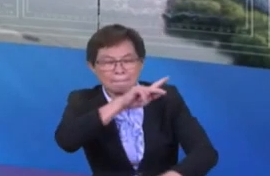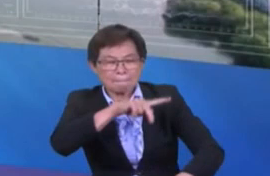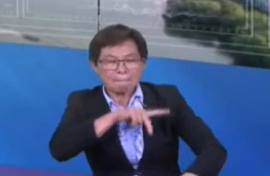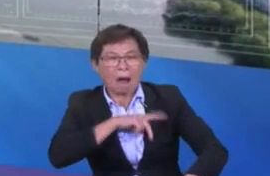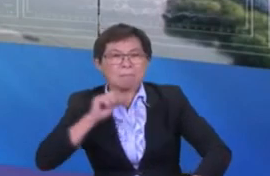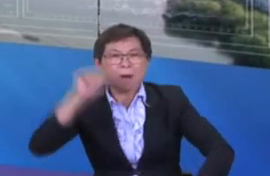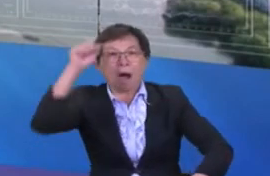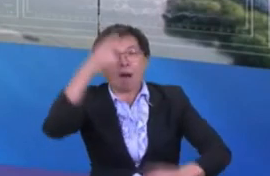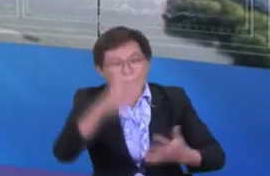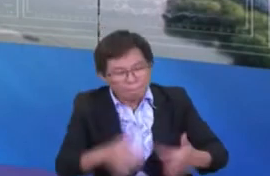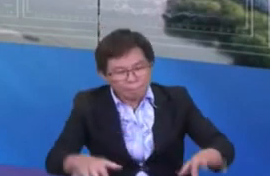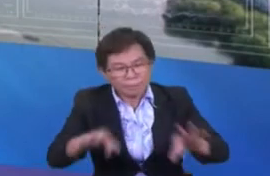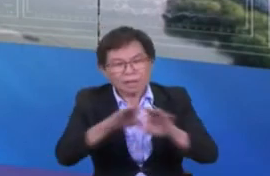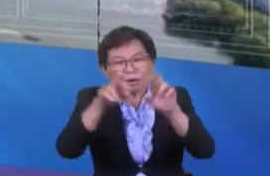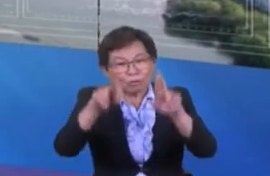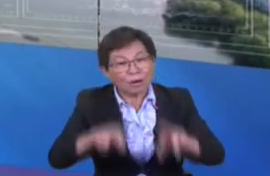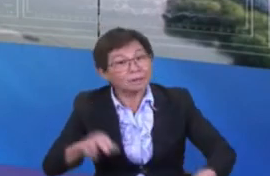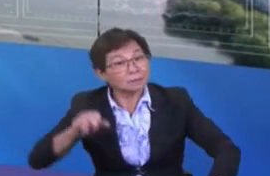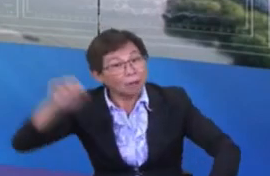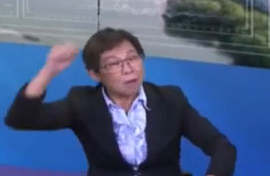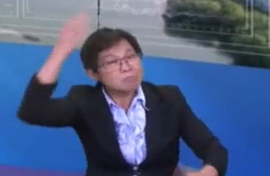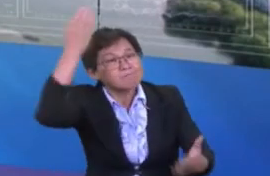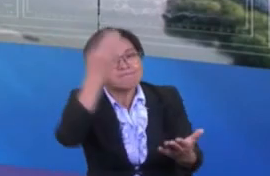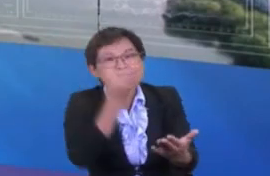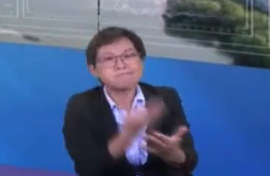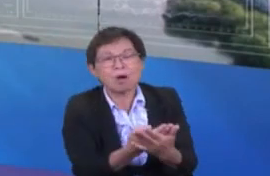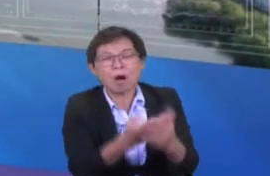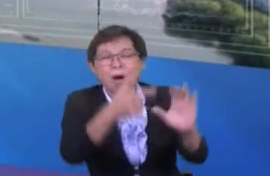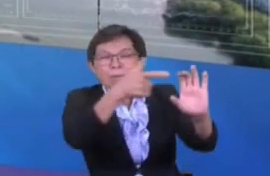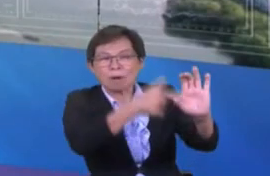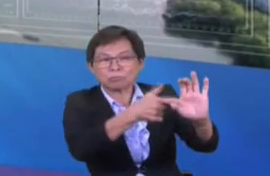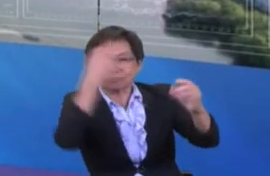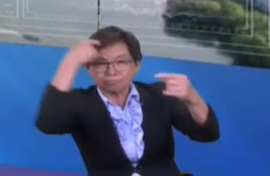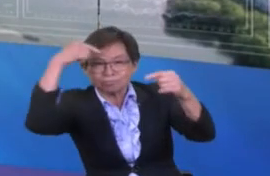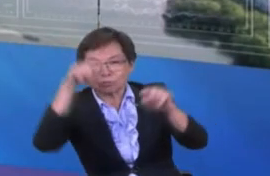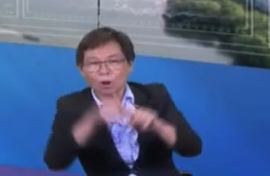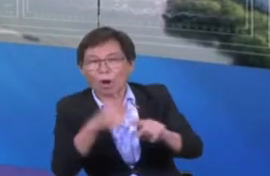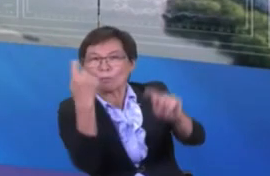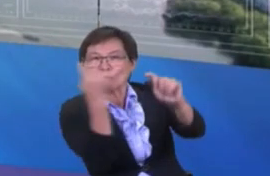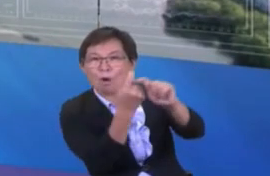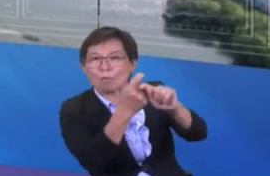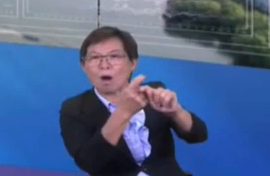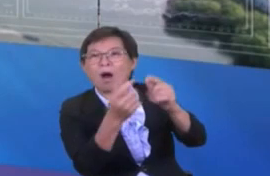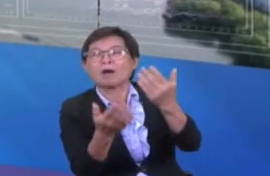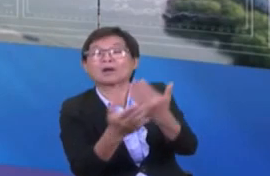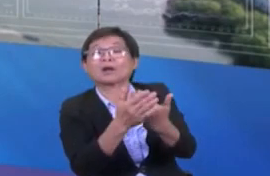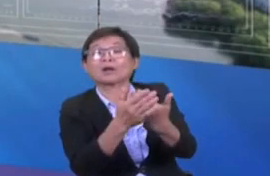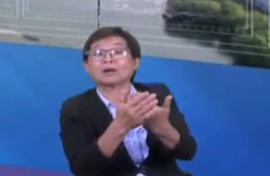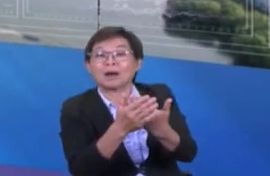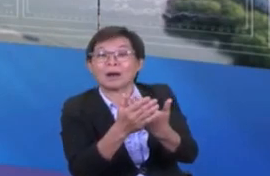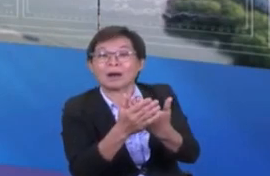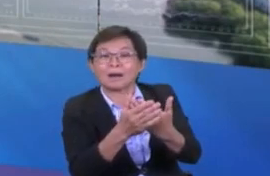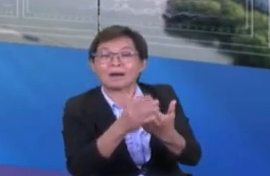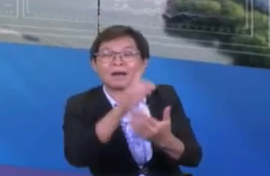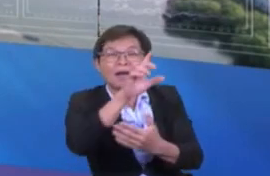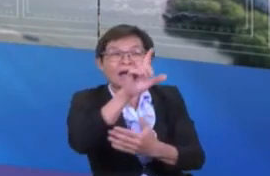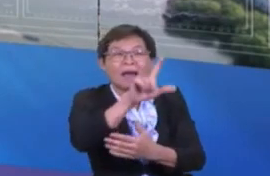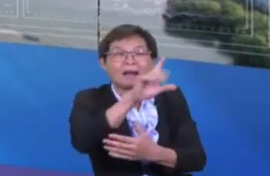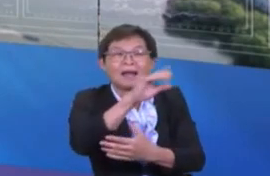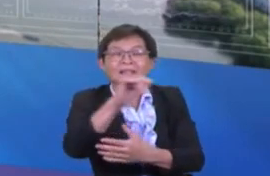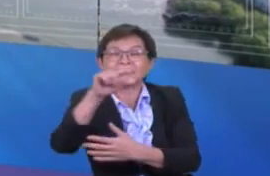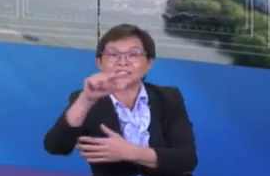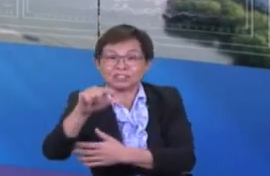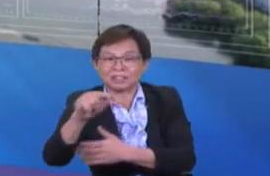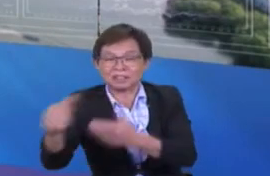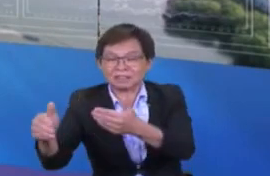Sabah demi kepentingan rakyatnya yg terbukti apabila Petronas bersetuju membina kemudahan gas asli cecair LNG